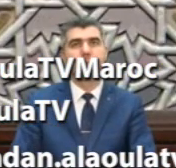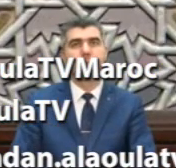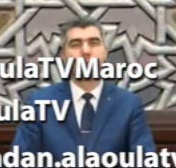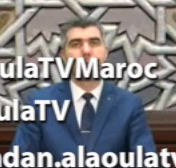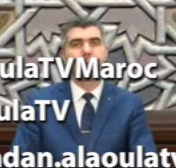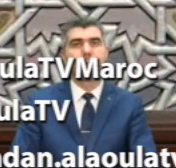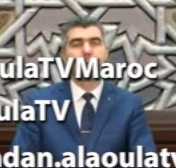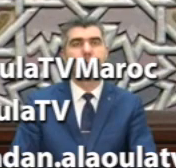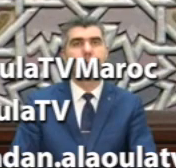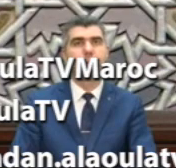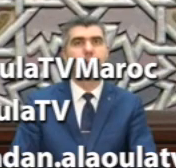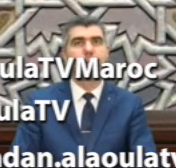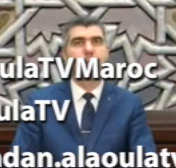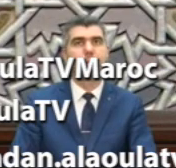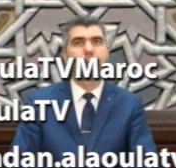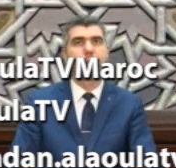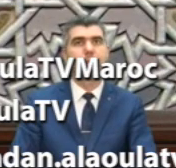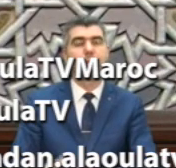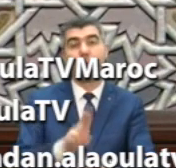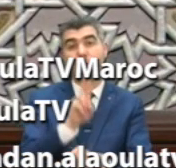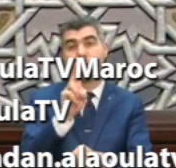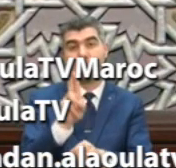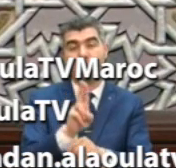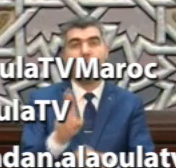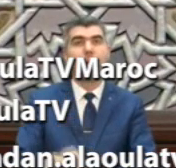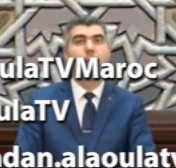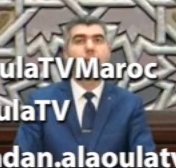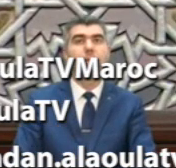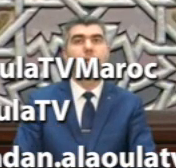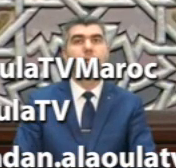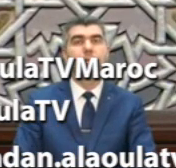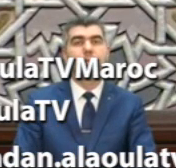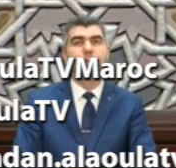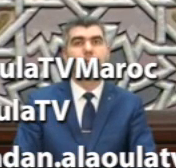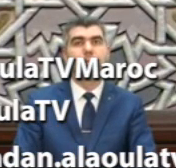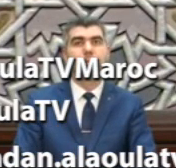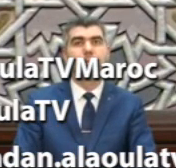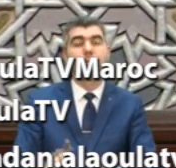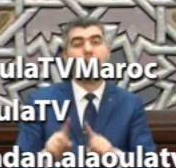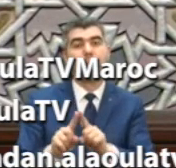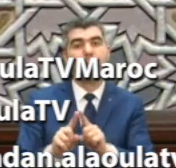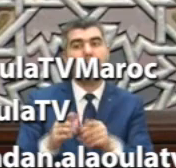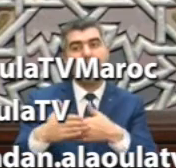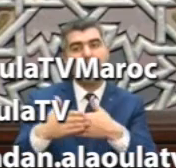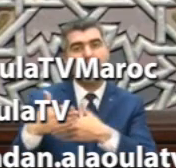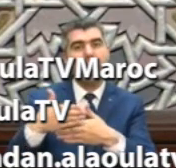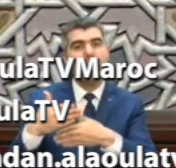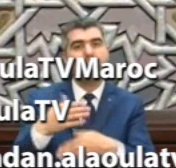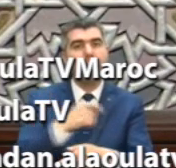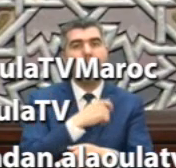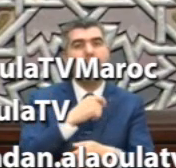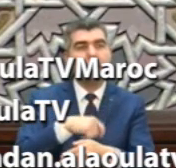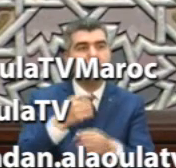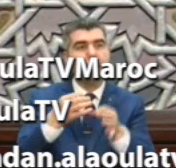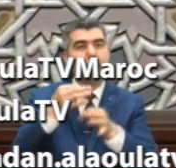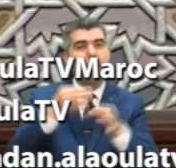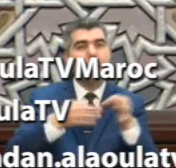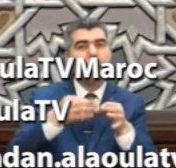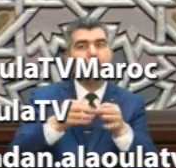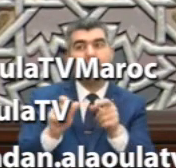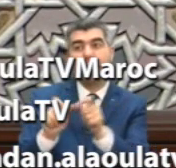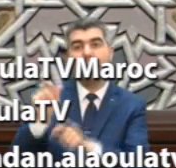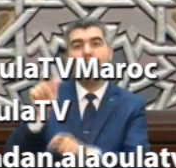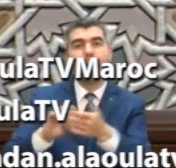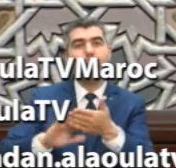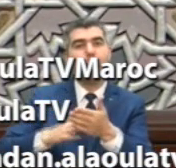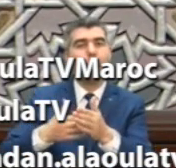شكرا السيد الوزير. سؤال الموالي حول تقريب القضاء من المواطنين للسيدات والسادة النواب